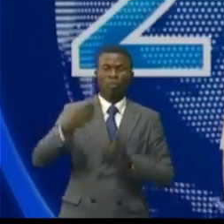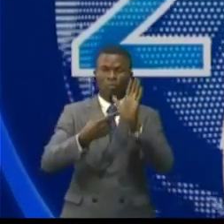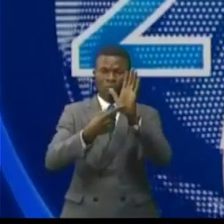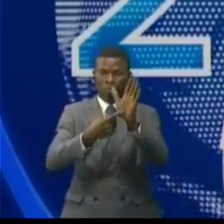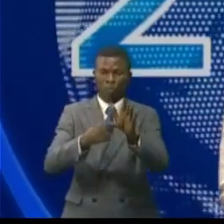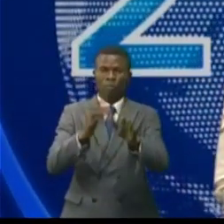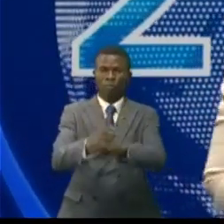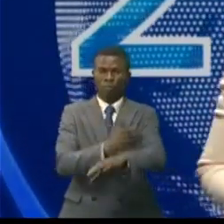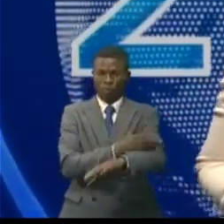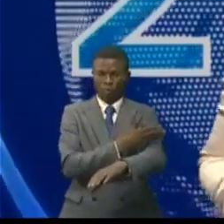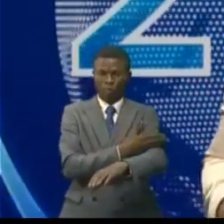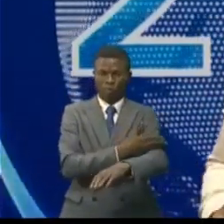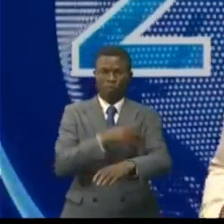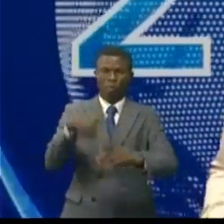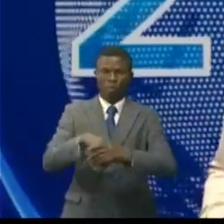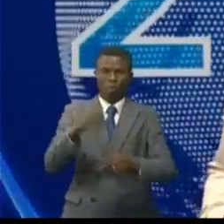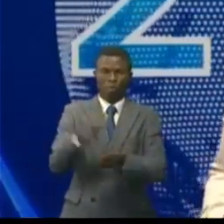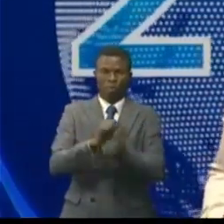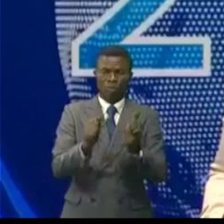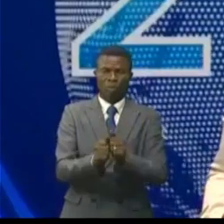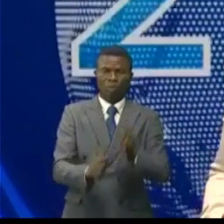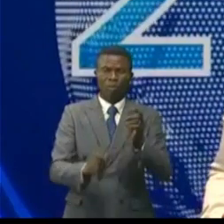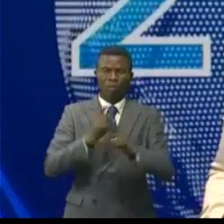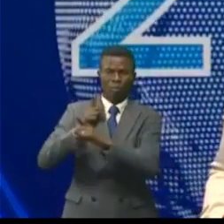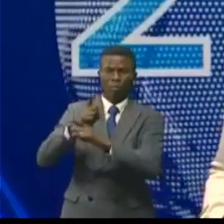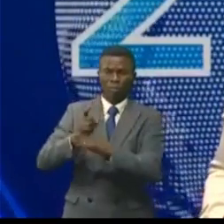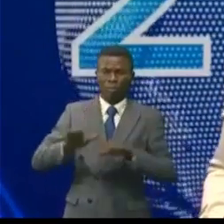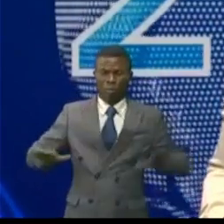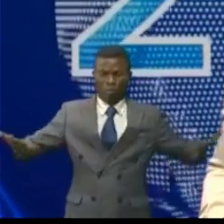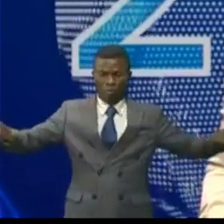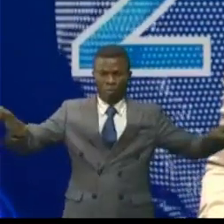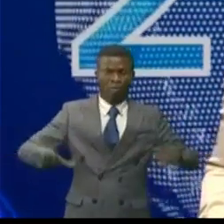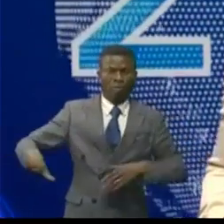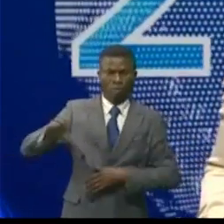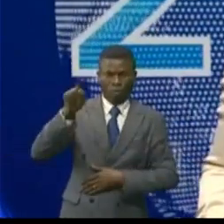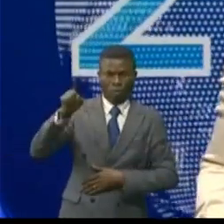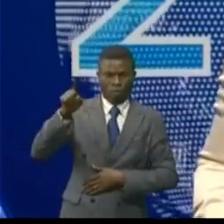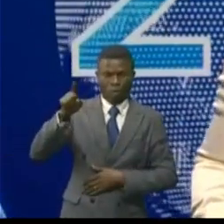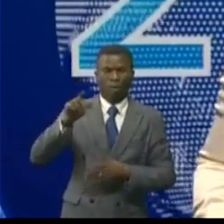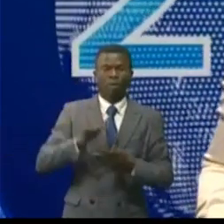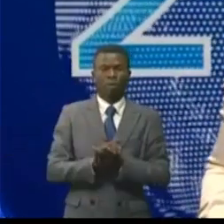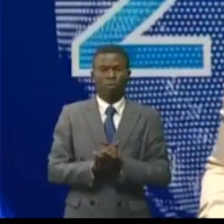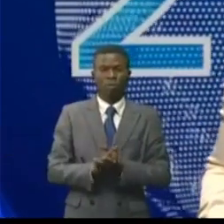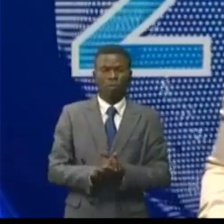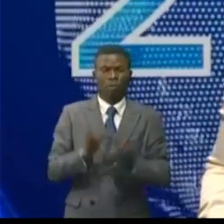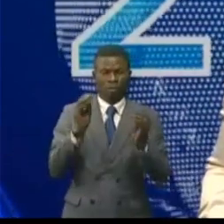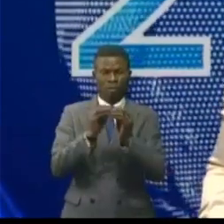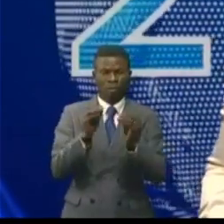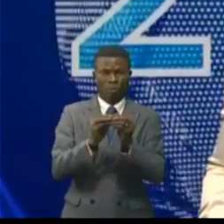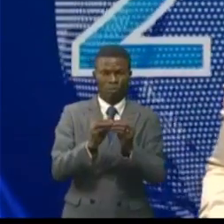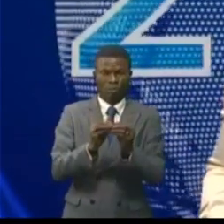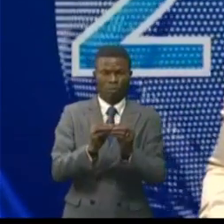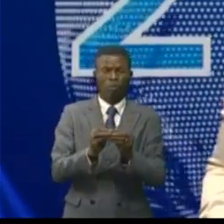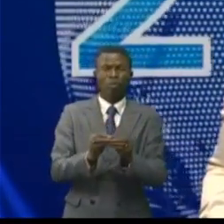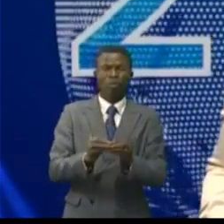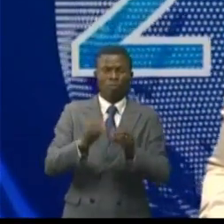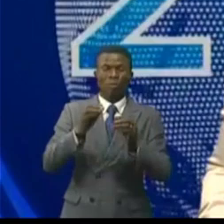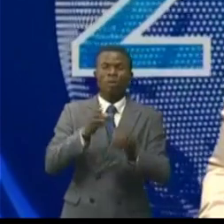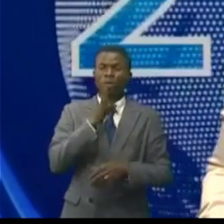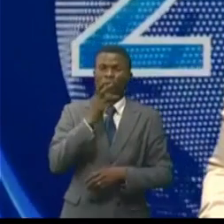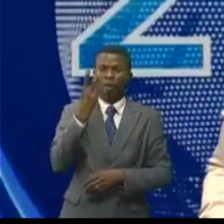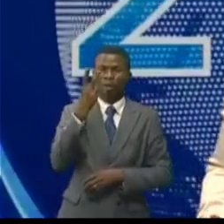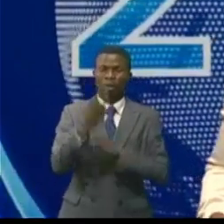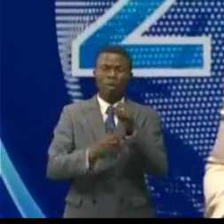avancées réalisées dans le domaine de la défense aérienne dans leurs pays respectifs. Une rencontre en présentiel après